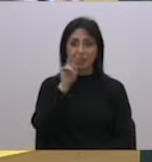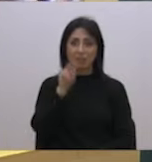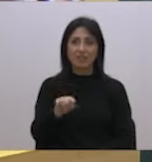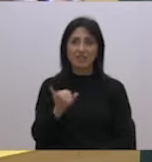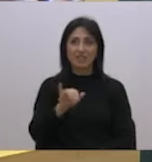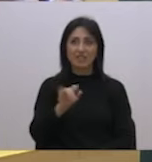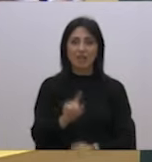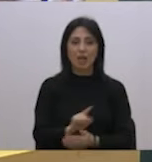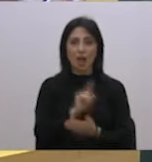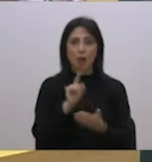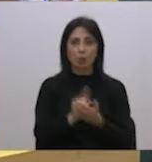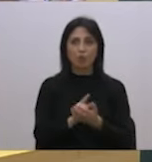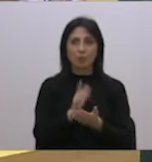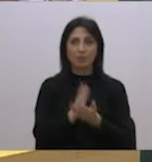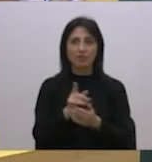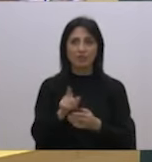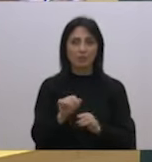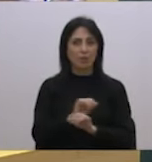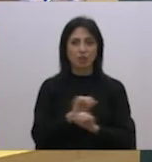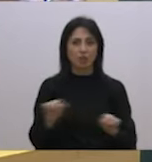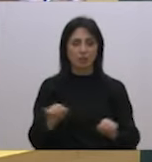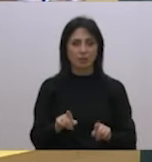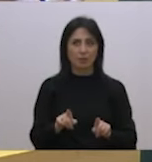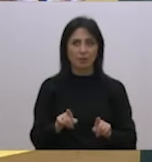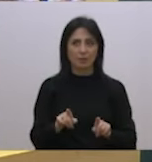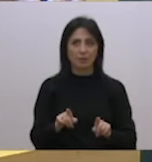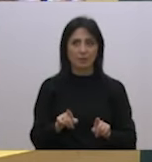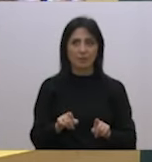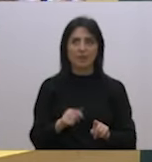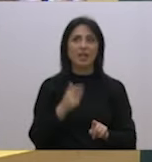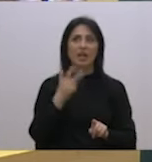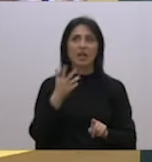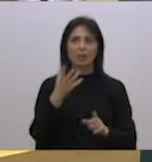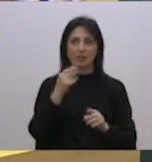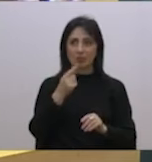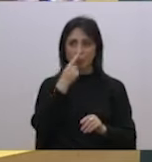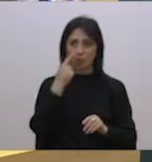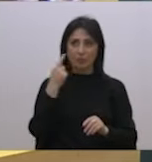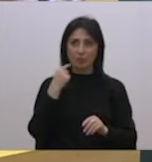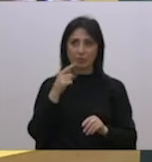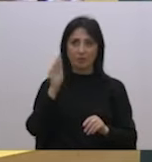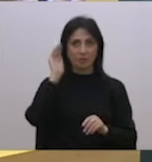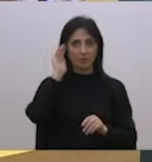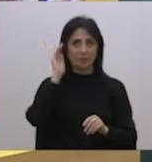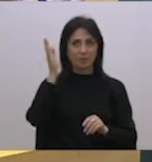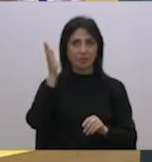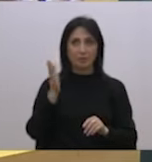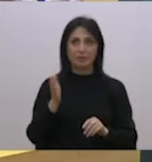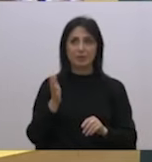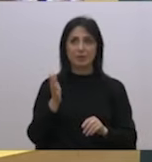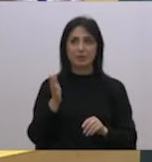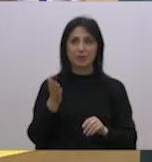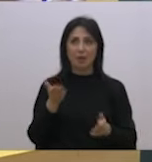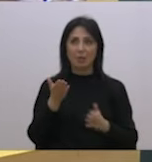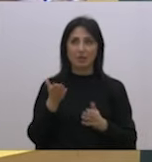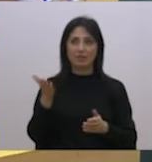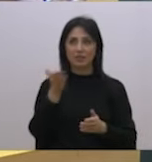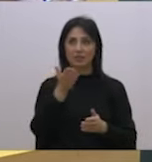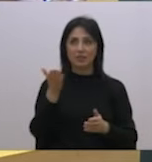sadats autsileblobo ari, ro es ar sheileb. Ai randomime dgis ukan, ekha mismens, me albat, ra